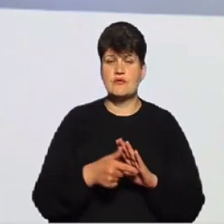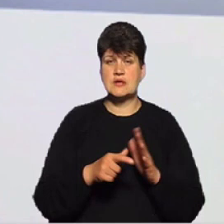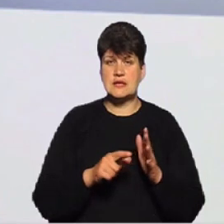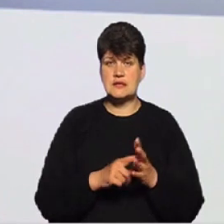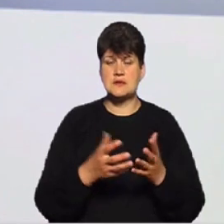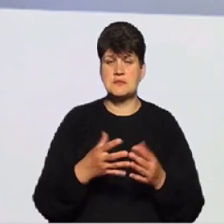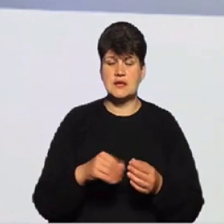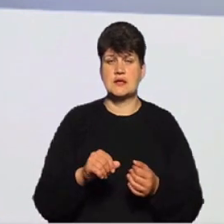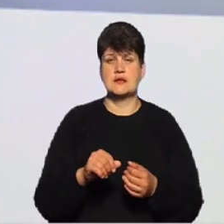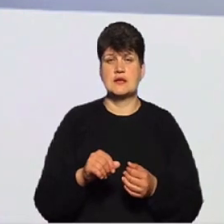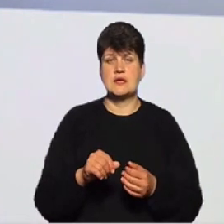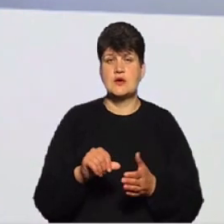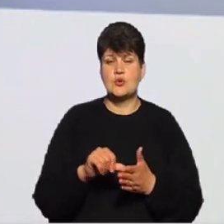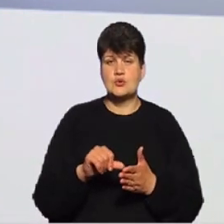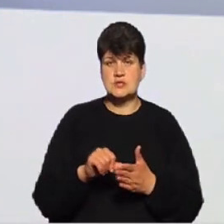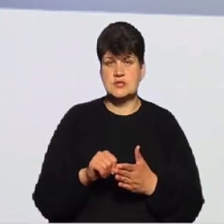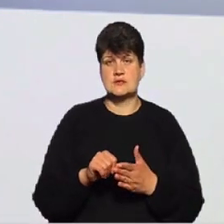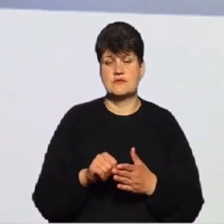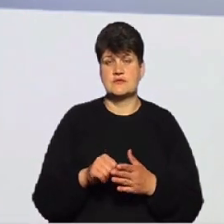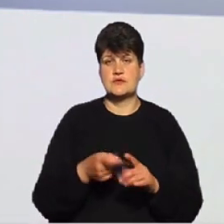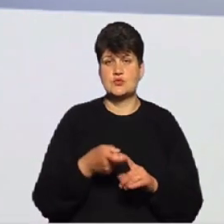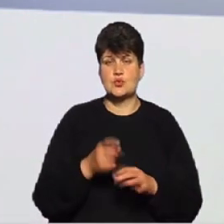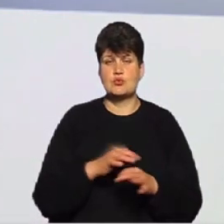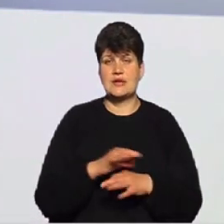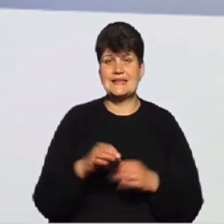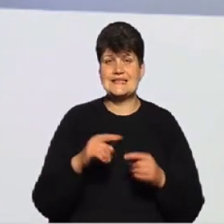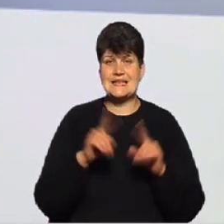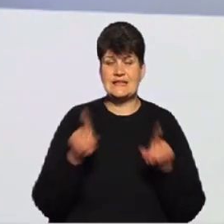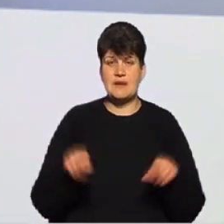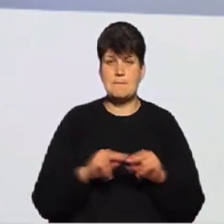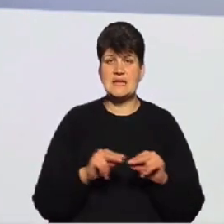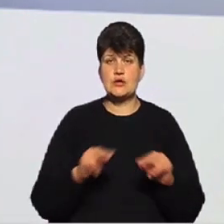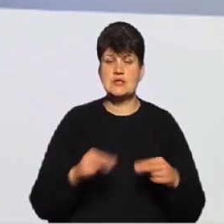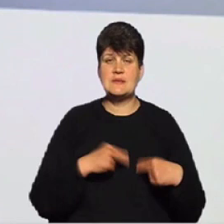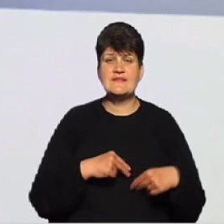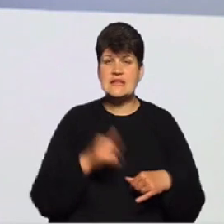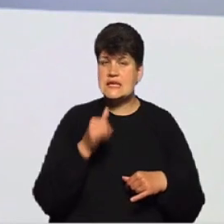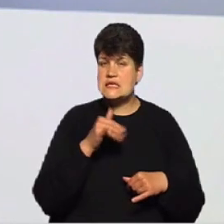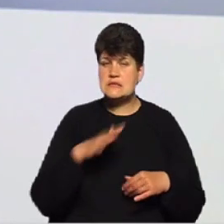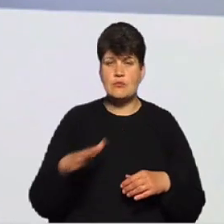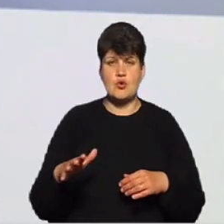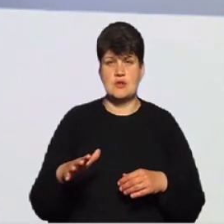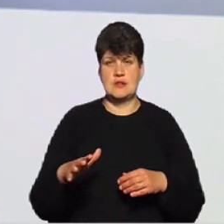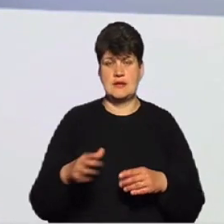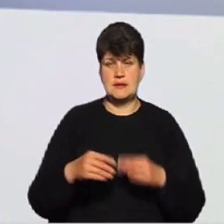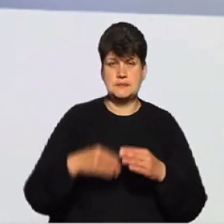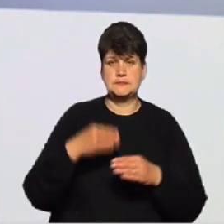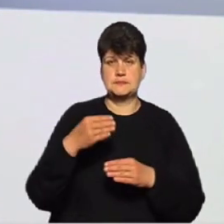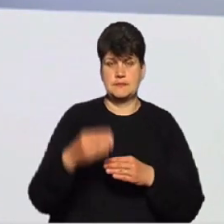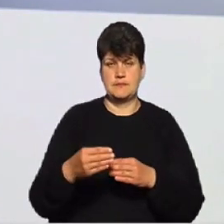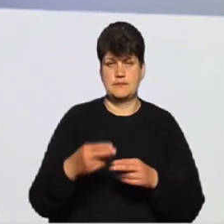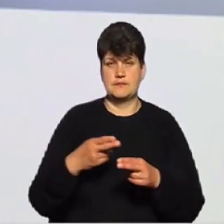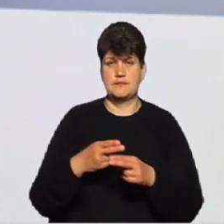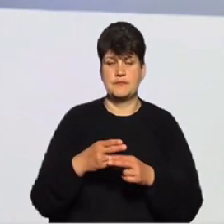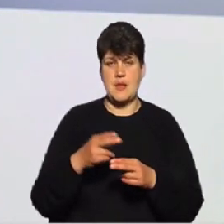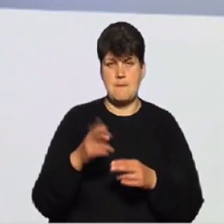взяли участь у незалежному тестуванні фахових знань та вмінь в рамках проєкту сертифікації педагогічних працівників, не змогли подолати пороговий бал.